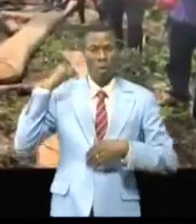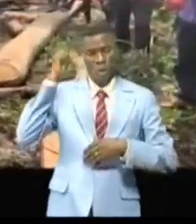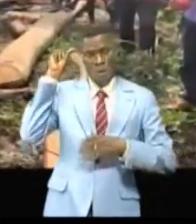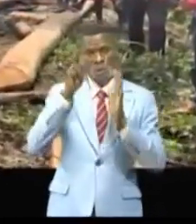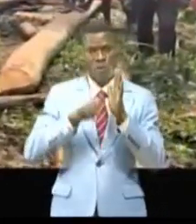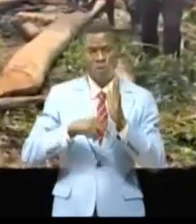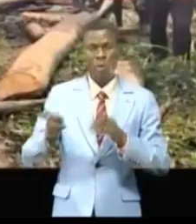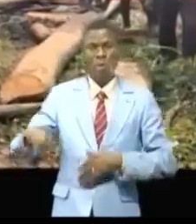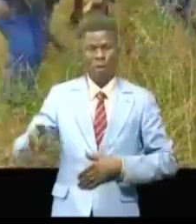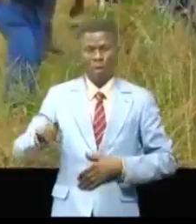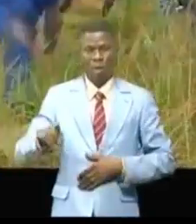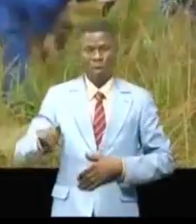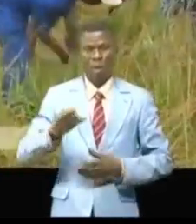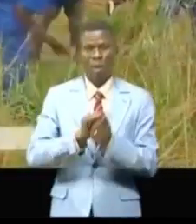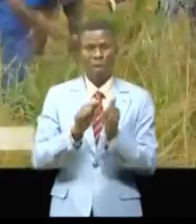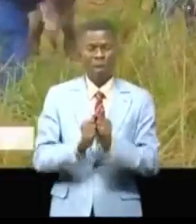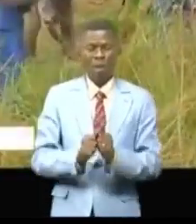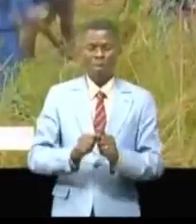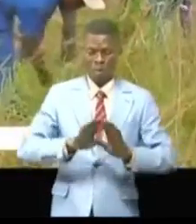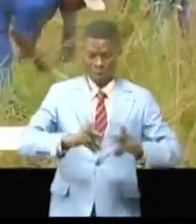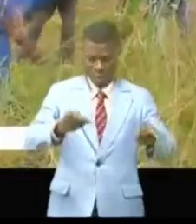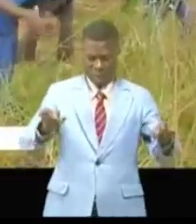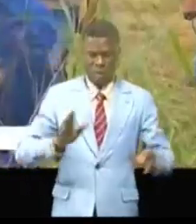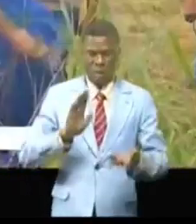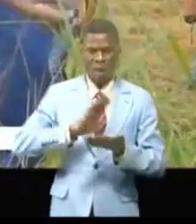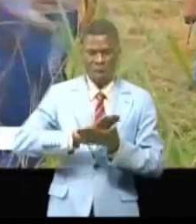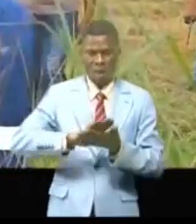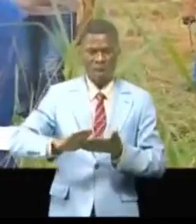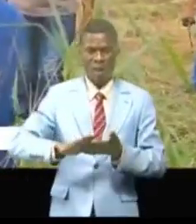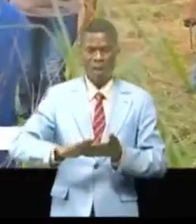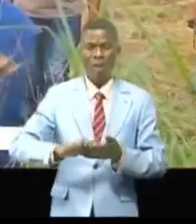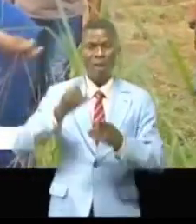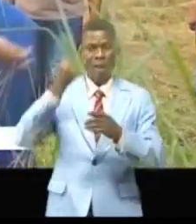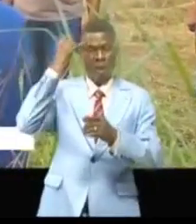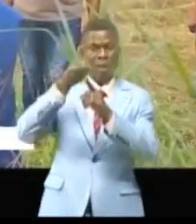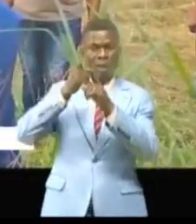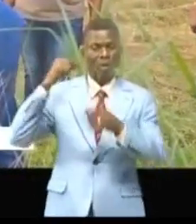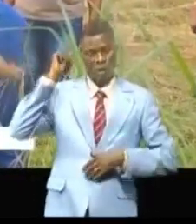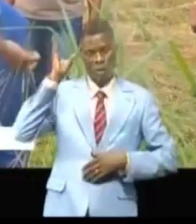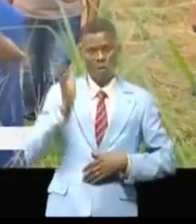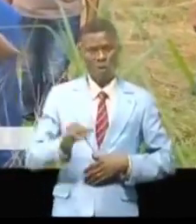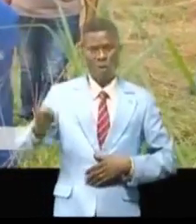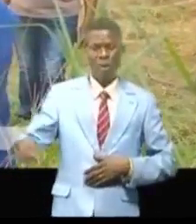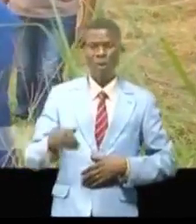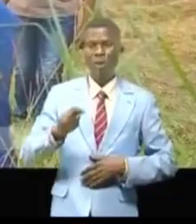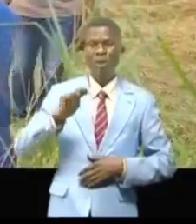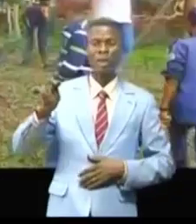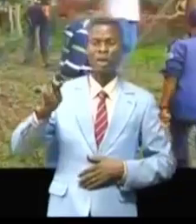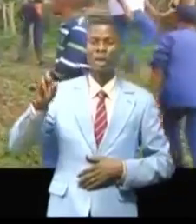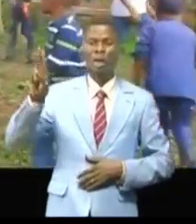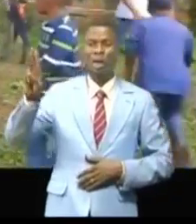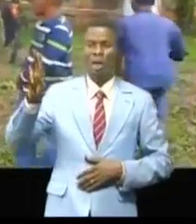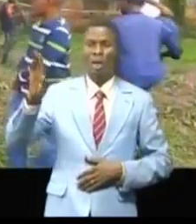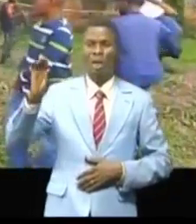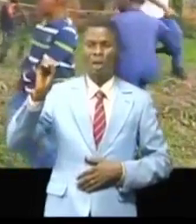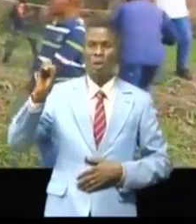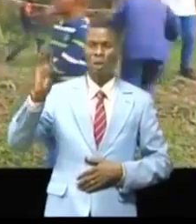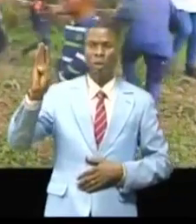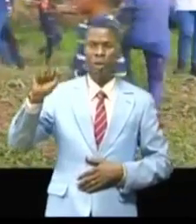le cadre de l'assainissement du milieu initié par le gouvernant du Bas-Uele, le professeur Jean-Robin Zanzabombiti.